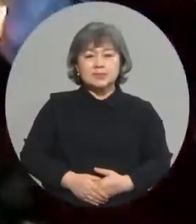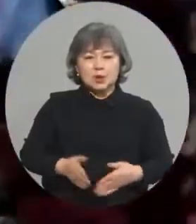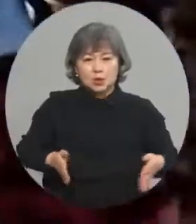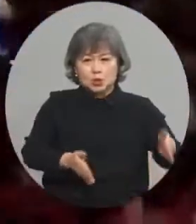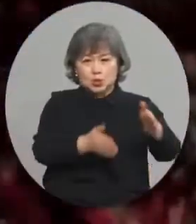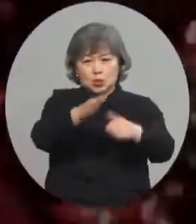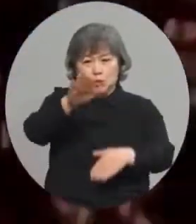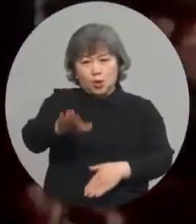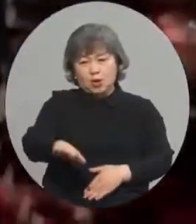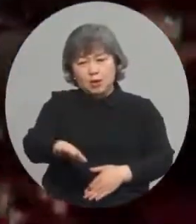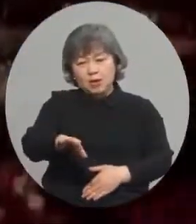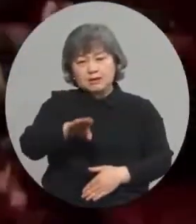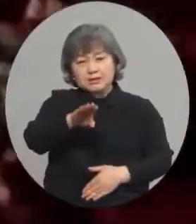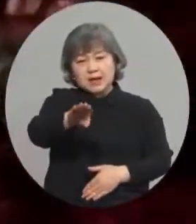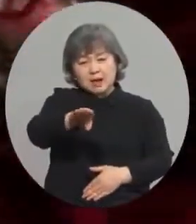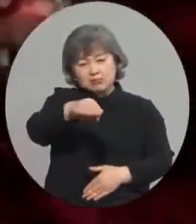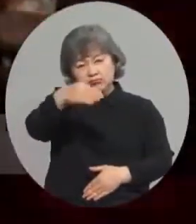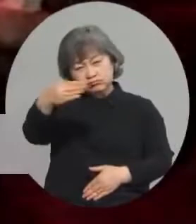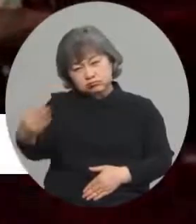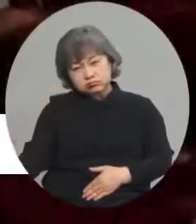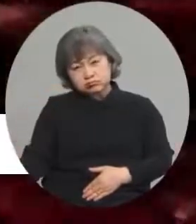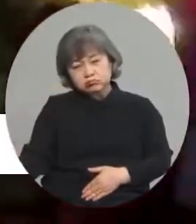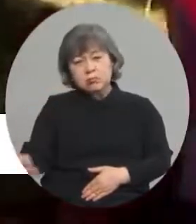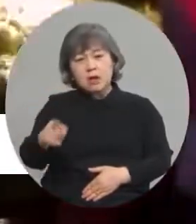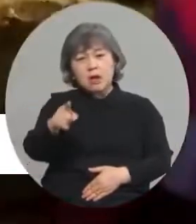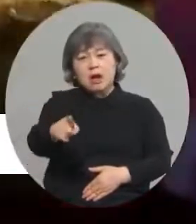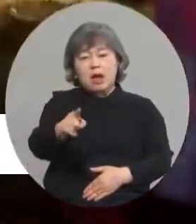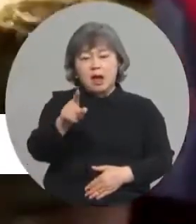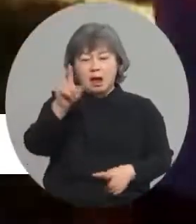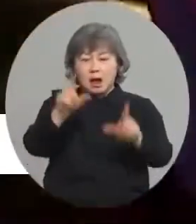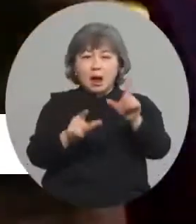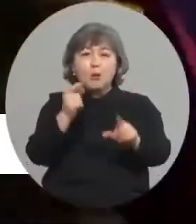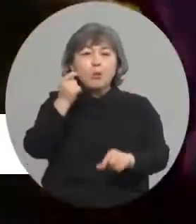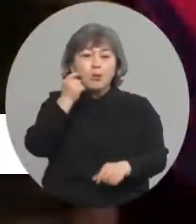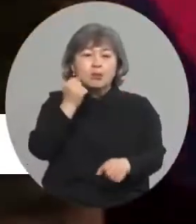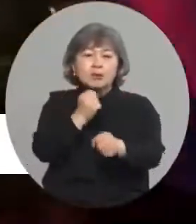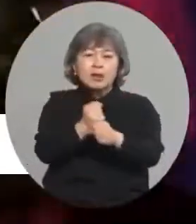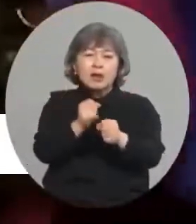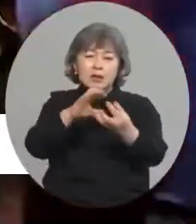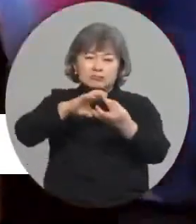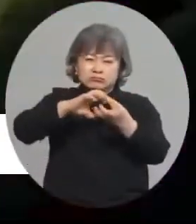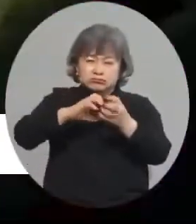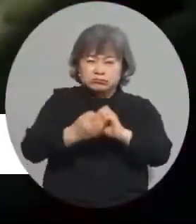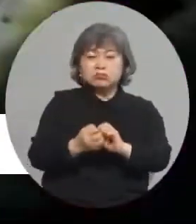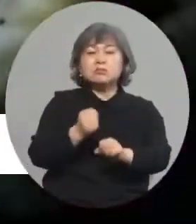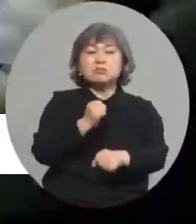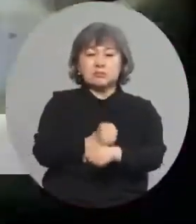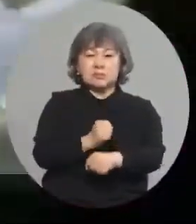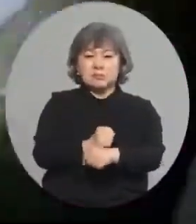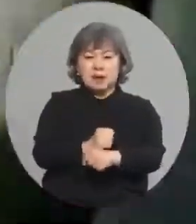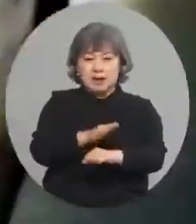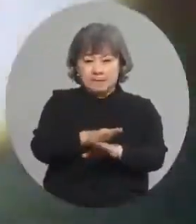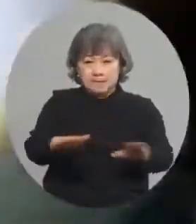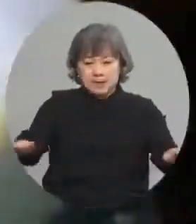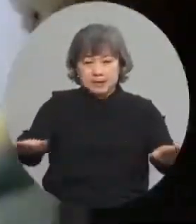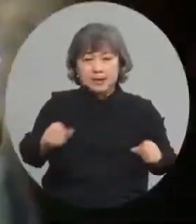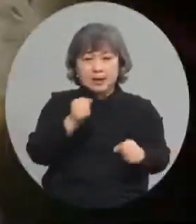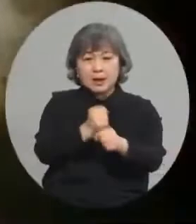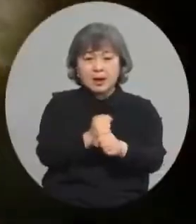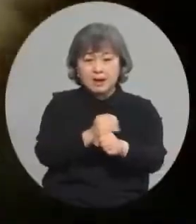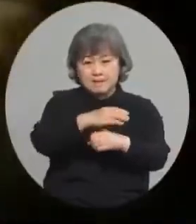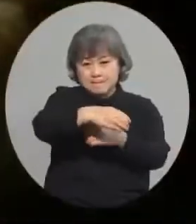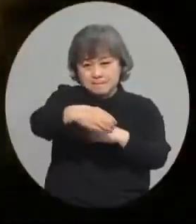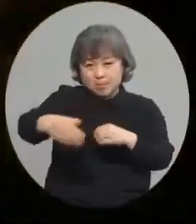도로 아래로 추락한 승용차 한 대. 차체가 형체를 알아볼 수 없을 정도로 구겨졌습니다. 바닥에는 떨어져 나간